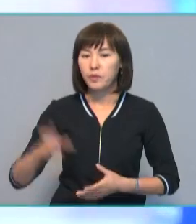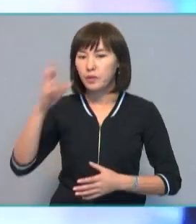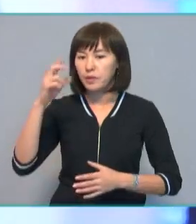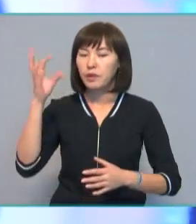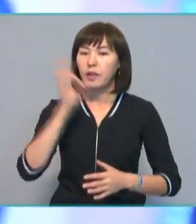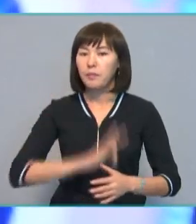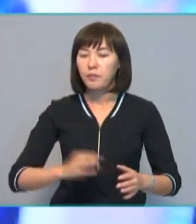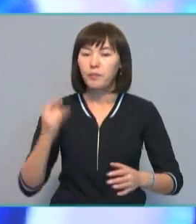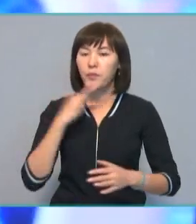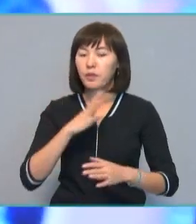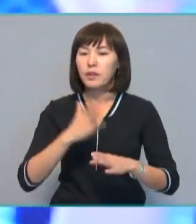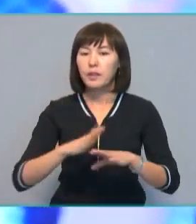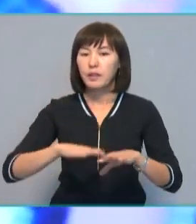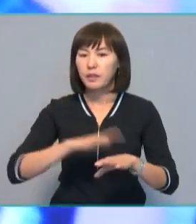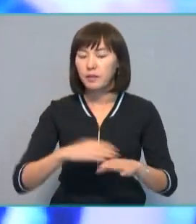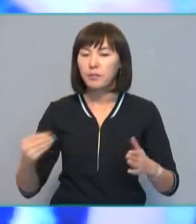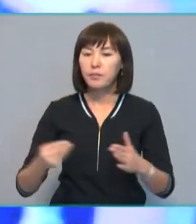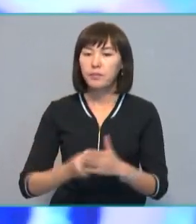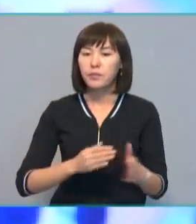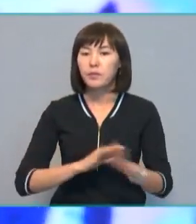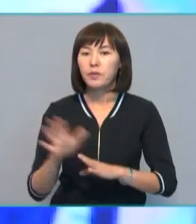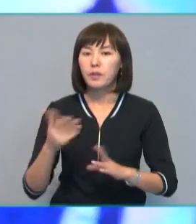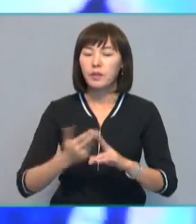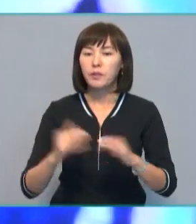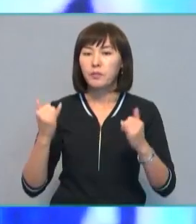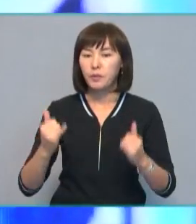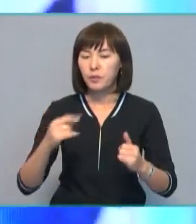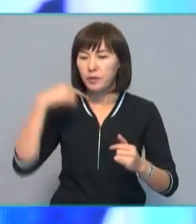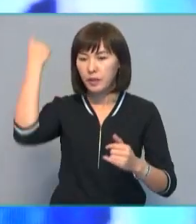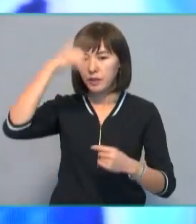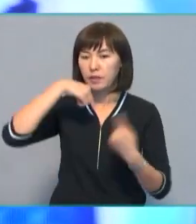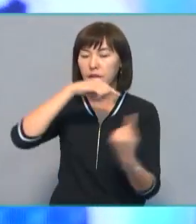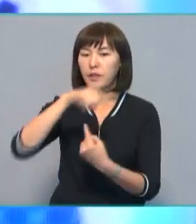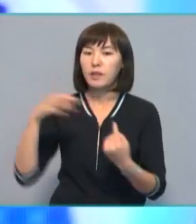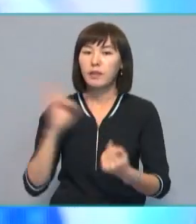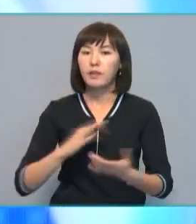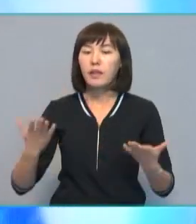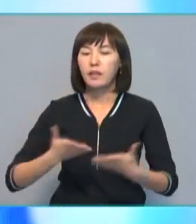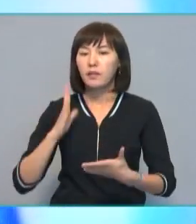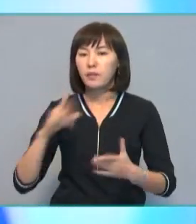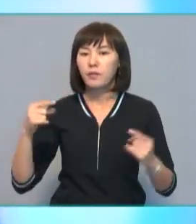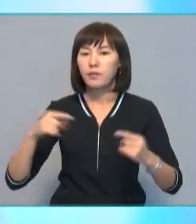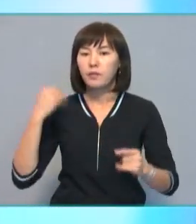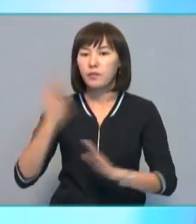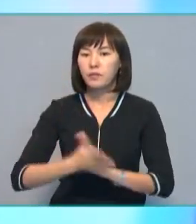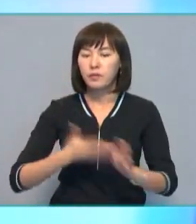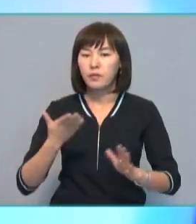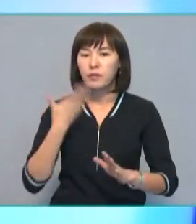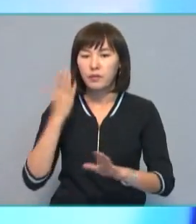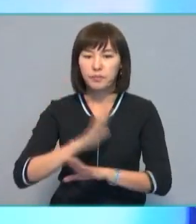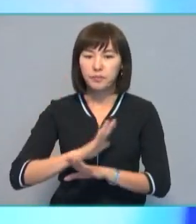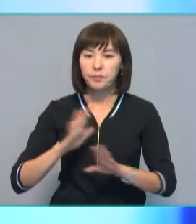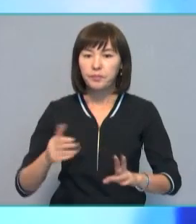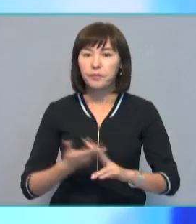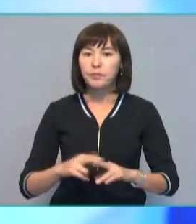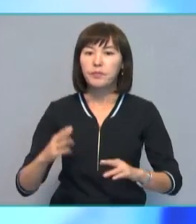Мемлекеттік кірістерді көбейту салық түсімдер арқылы орындалады. Ал бүгінде жеке кәсіпкерлердің табысы қанша екені нақты анықтау оңай шаруа болмай